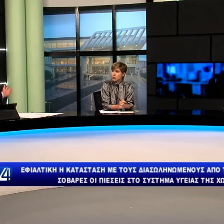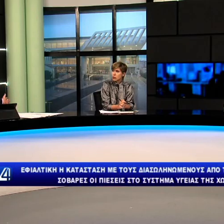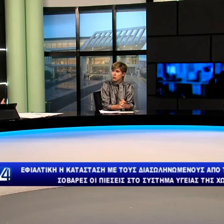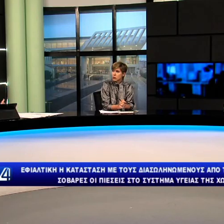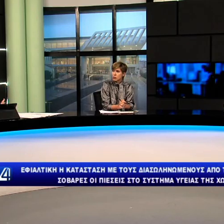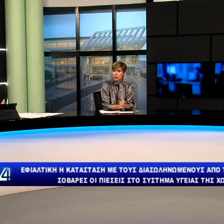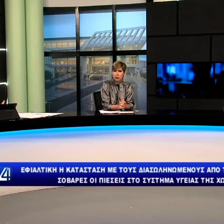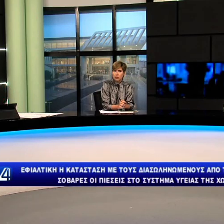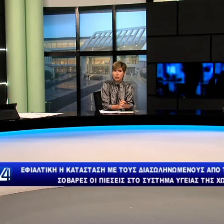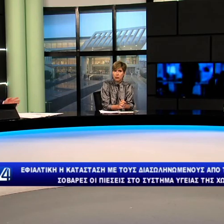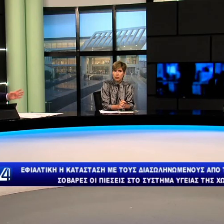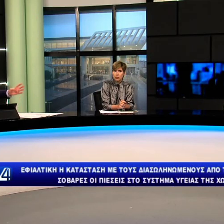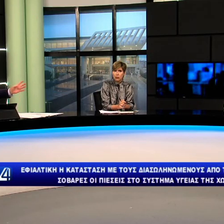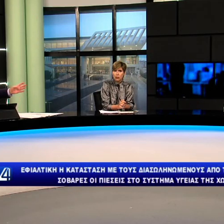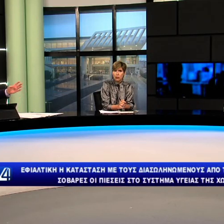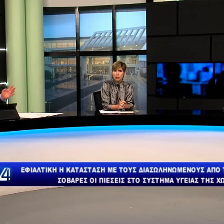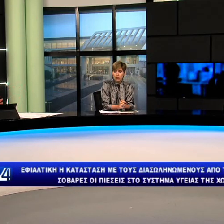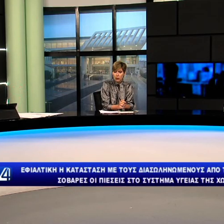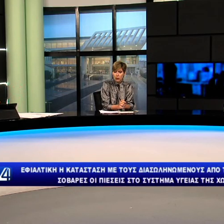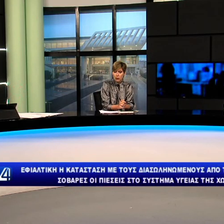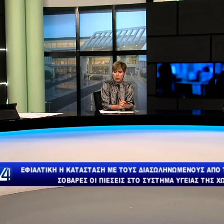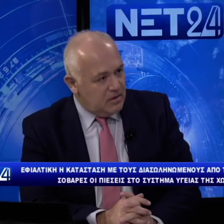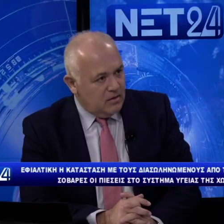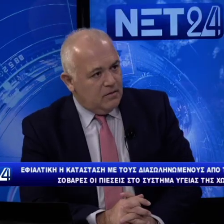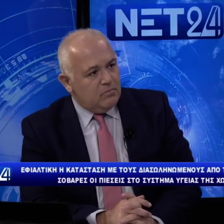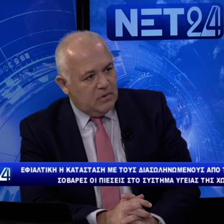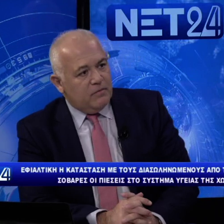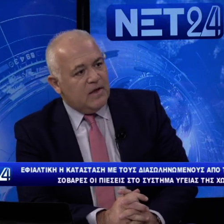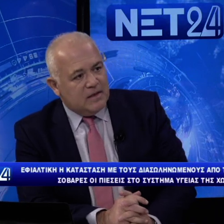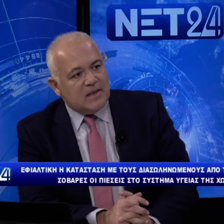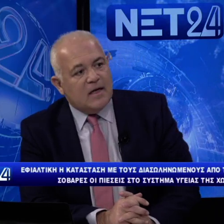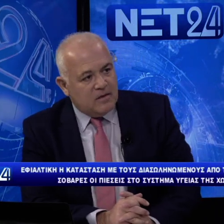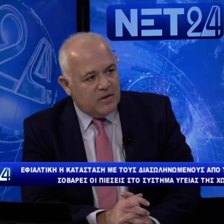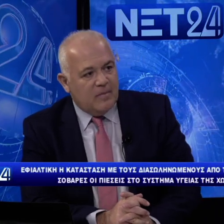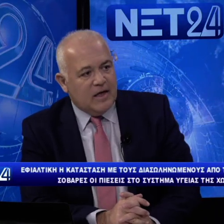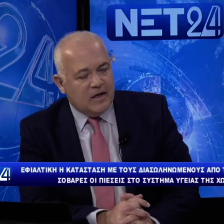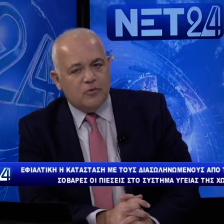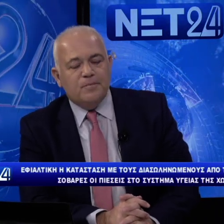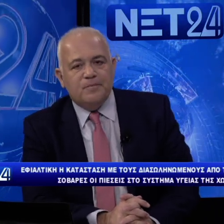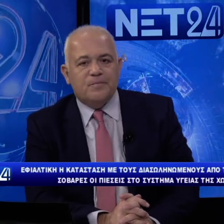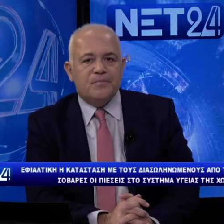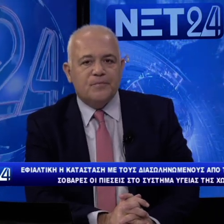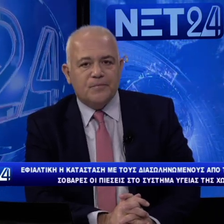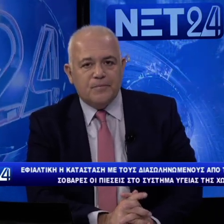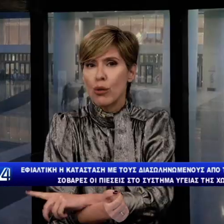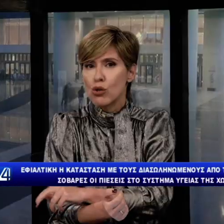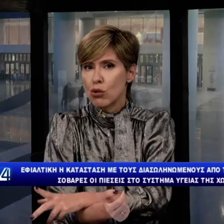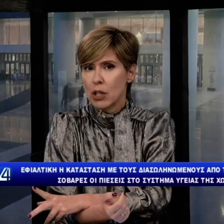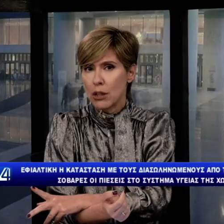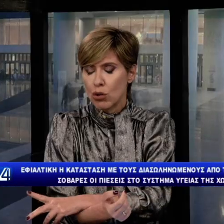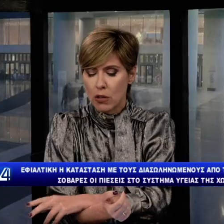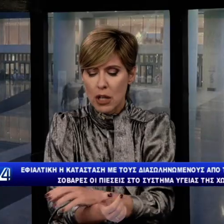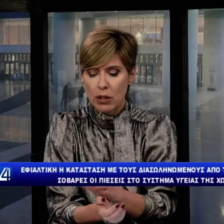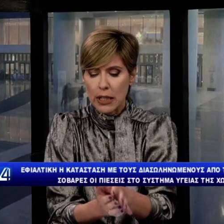μελέτες με τα λήματα. Mm-hmm. Λοιπόν, ξεκινάμε τις, ναι, Φραντζέσκα και μετά Αμαλία Κάτσου. Πρέπει να πω ότι η πρόεδρος